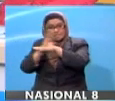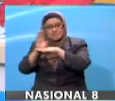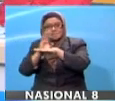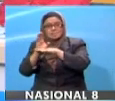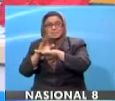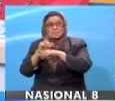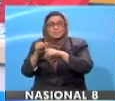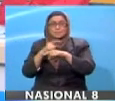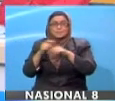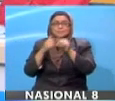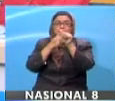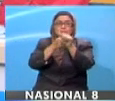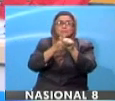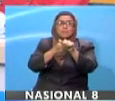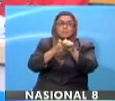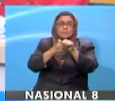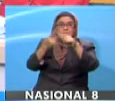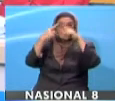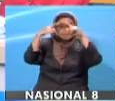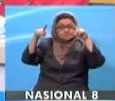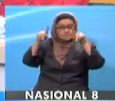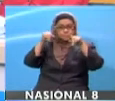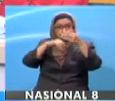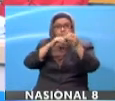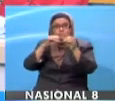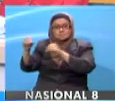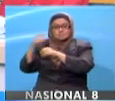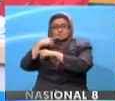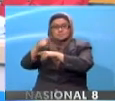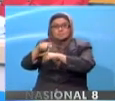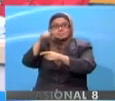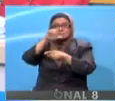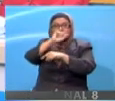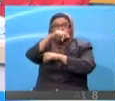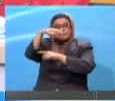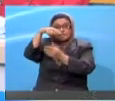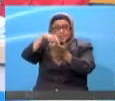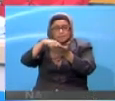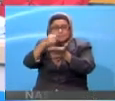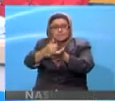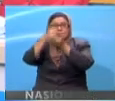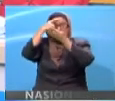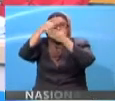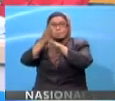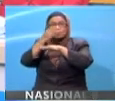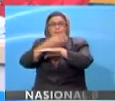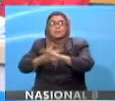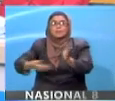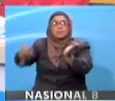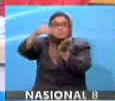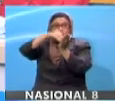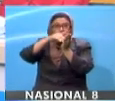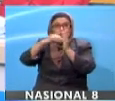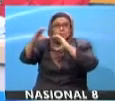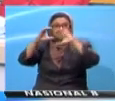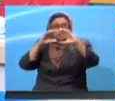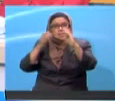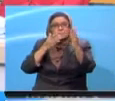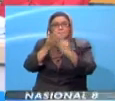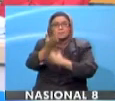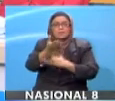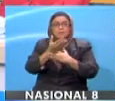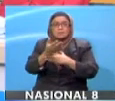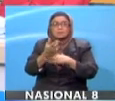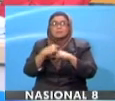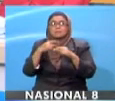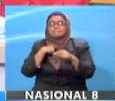Operasinya, Rukmani Subramaniam, aplikasi itu membantu perniagaan membentuk semula komunikasi melalui pesanan ringkas, panggilan suara serta